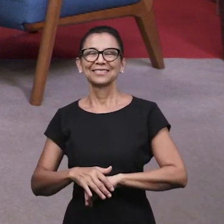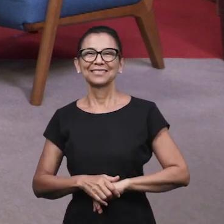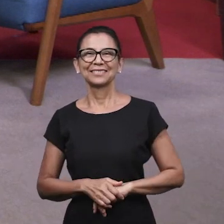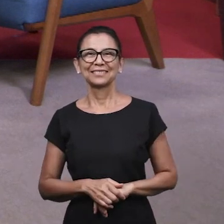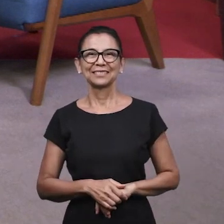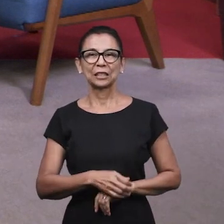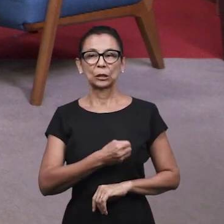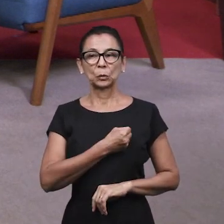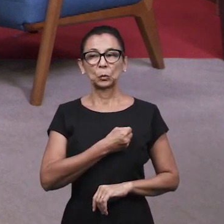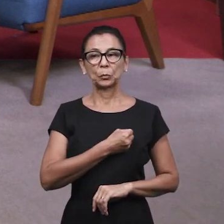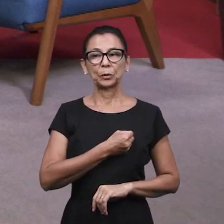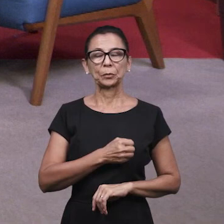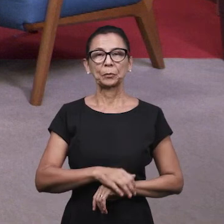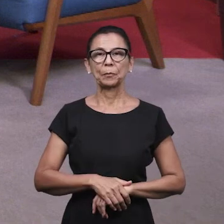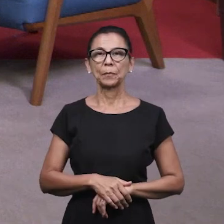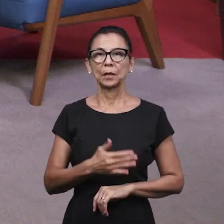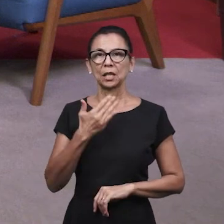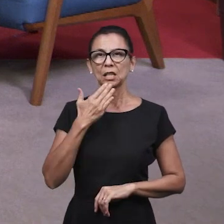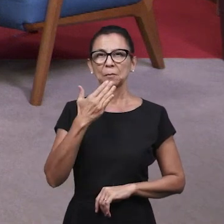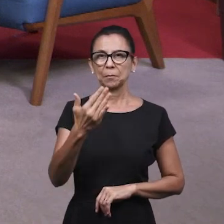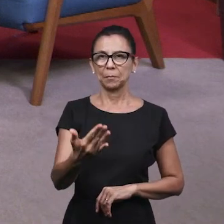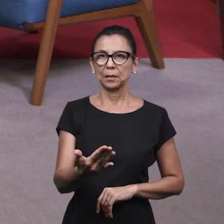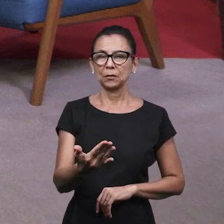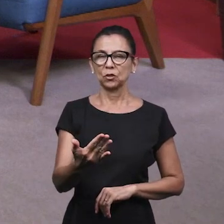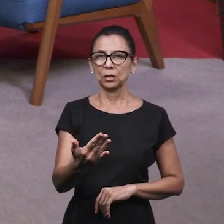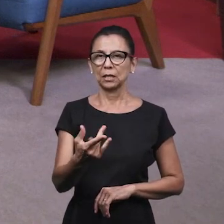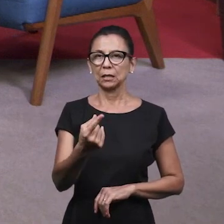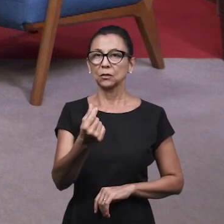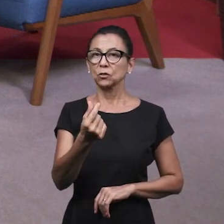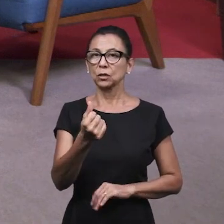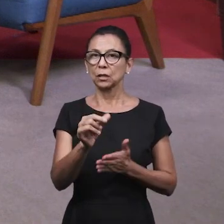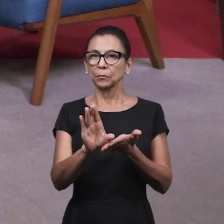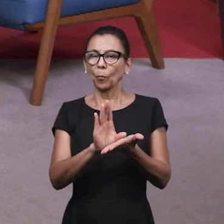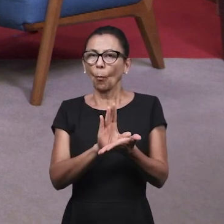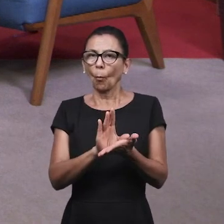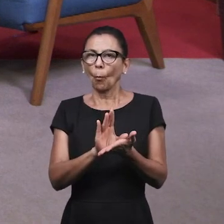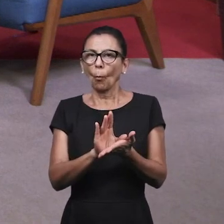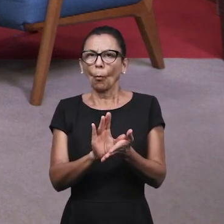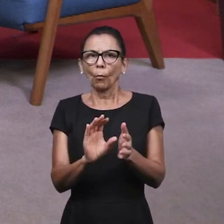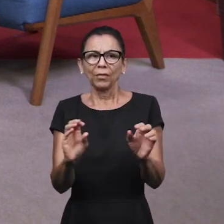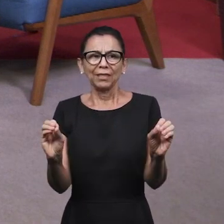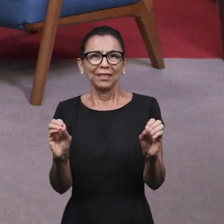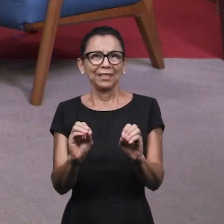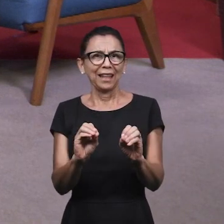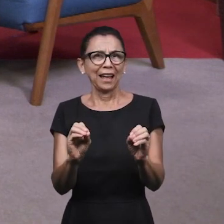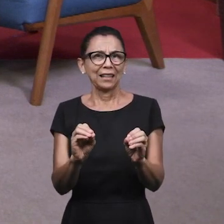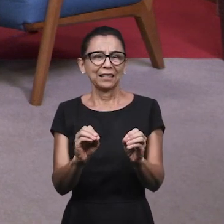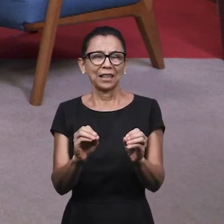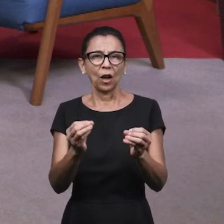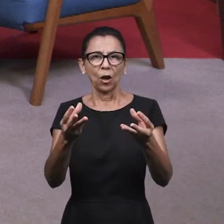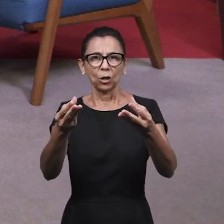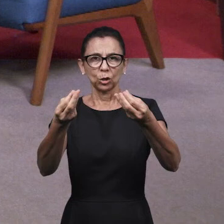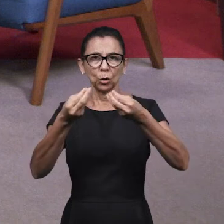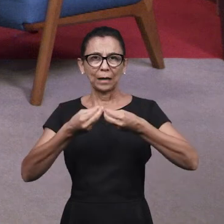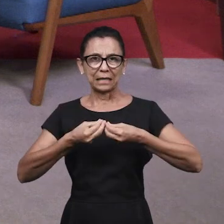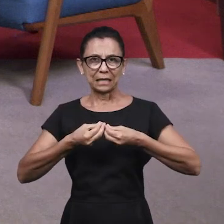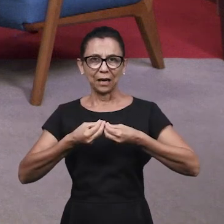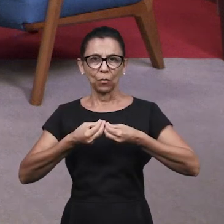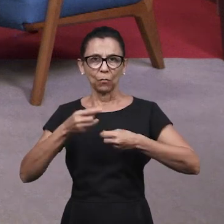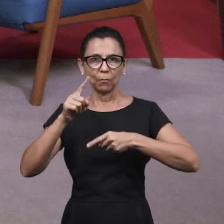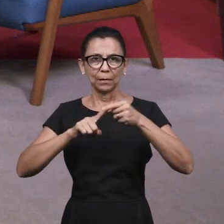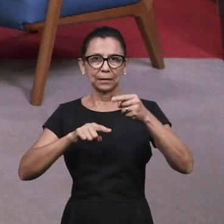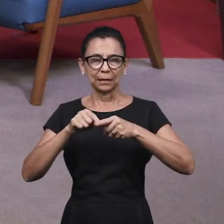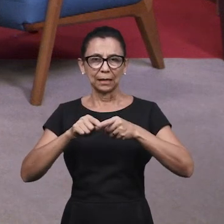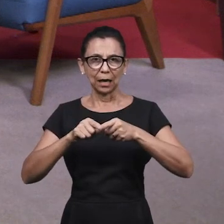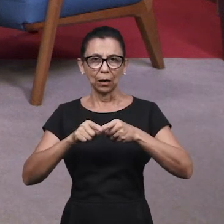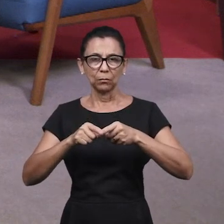vers cet appel. Et encore, nous n'allons vous demander aucune contribution financière, même pas une